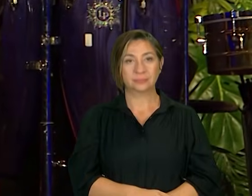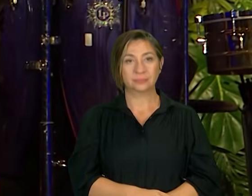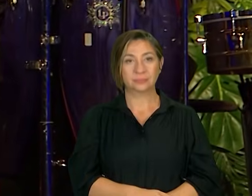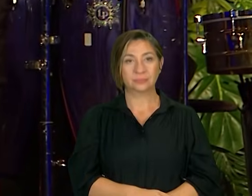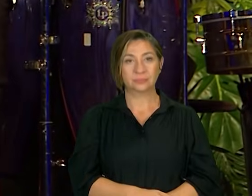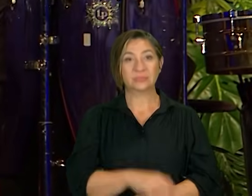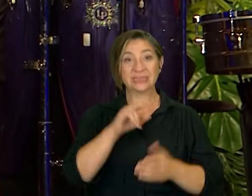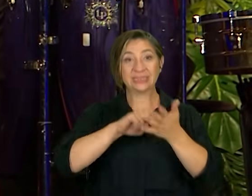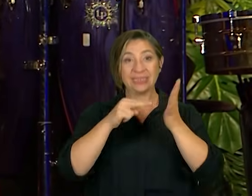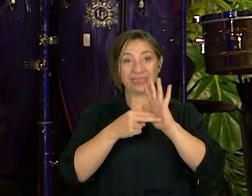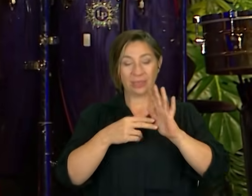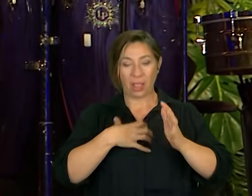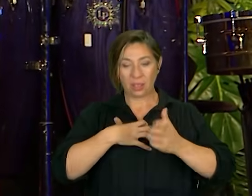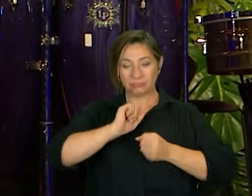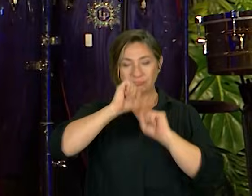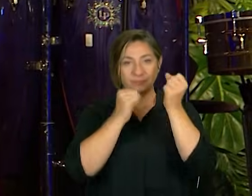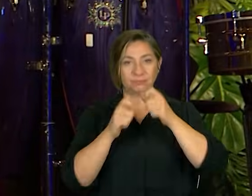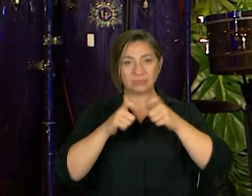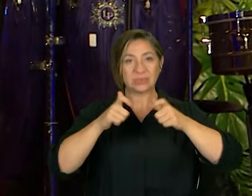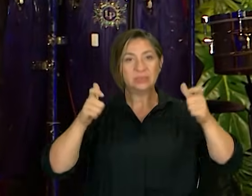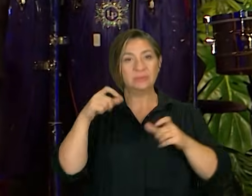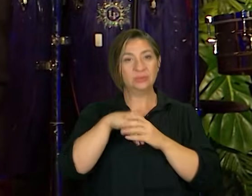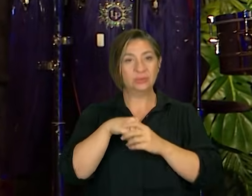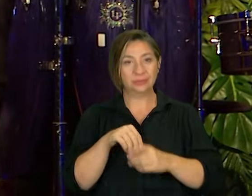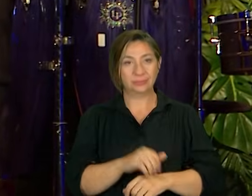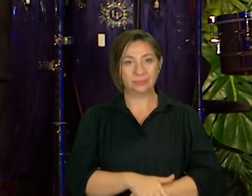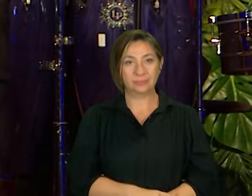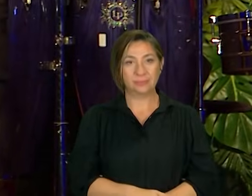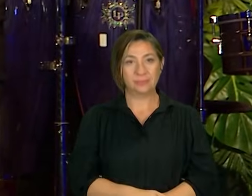Burada yine teknikleri geliştirmek, refleksleri geliştirmek için kullanıyorlar.